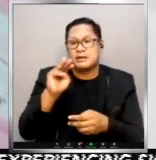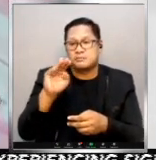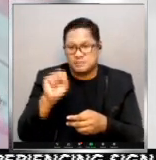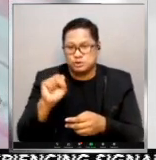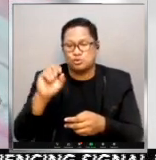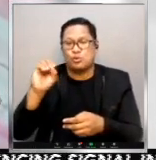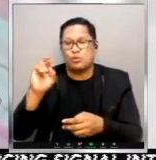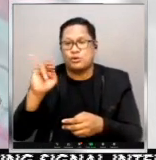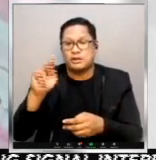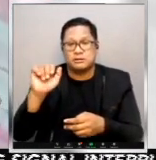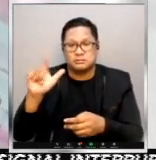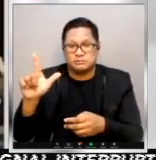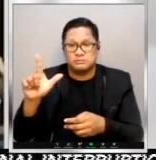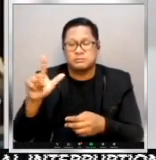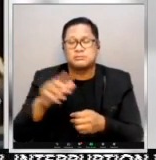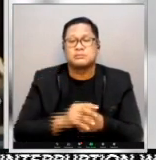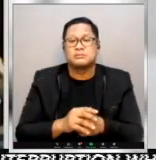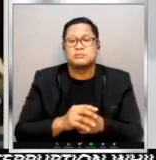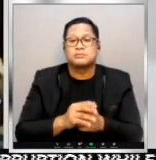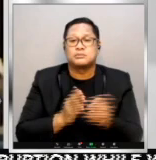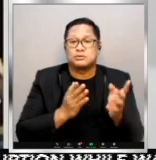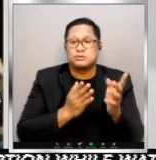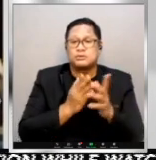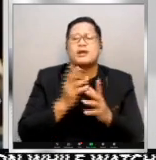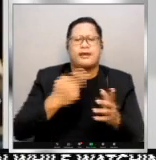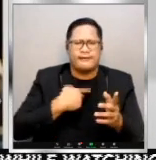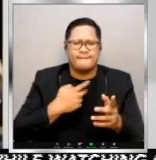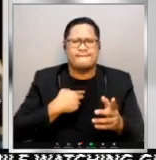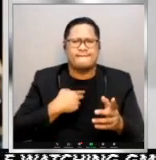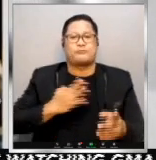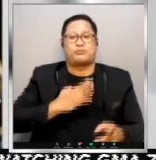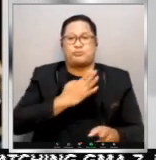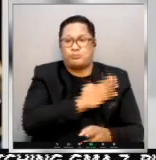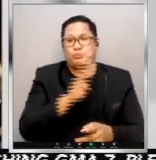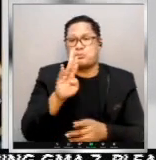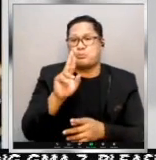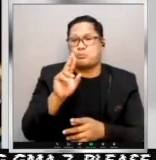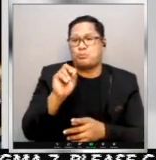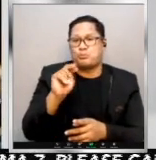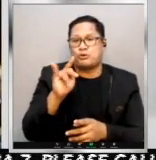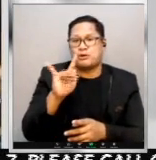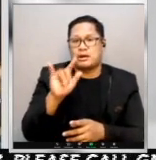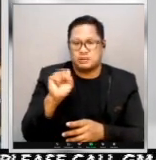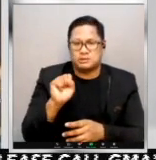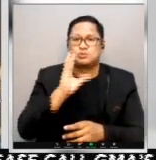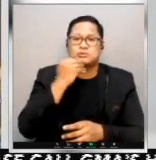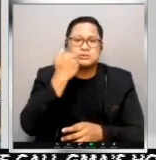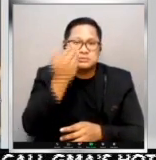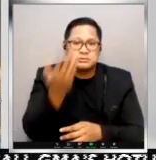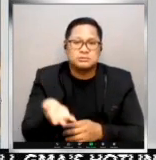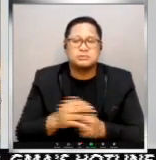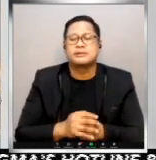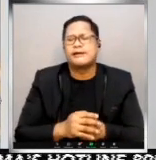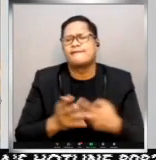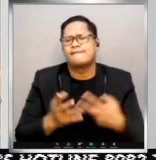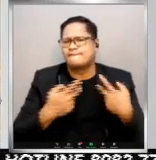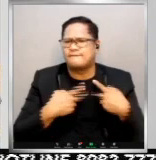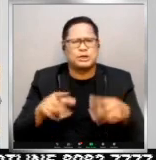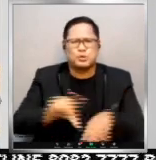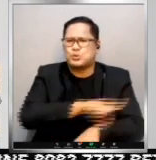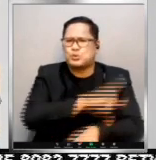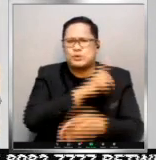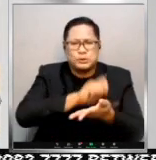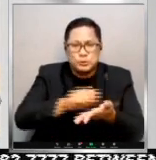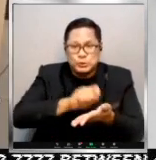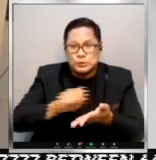opisyal na medical record, acute bronchitis ang kanyang ikinamatay. Naging long-time columnist ng pahayagang Philippine